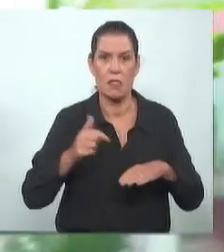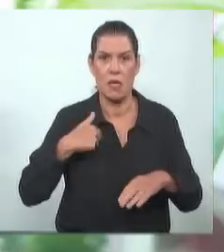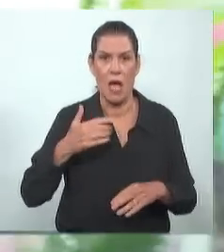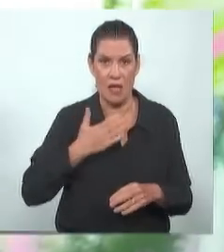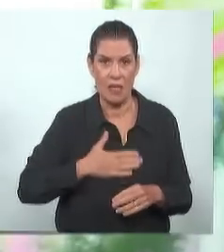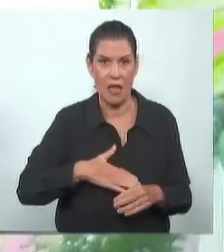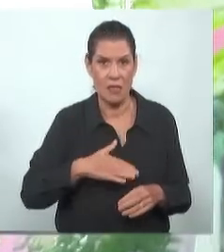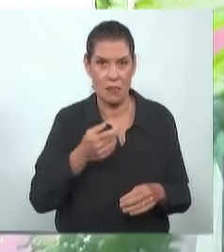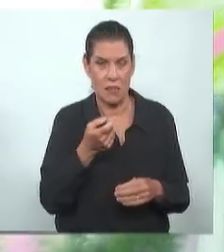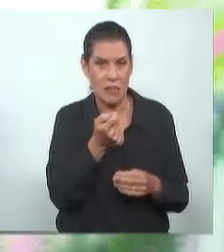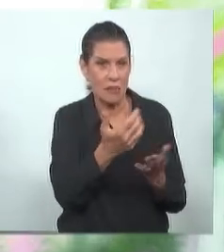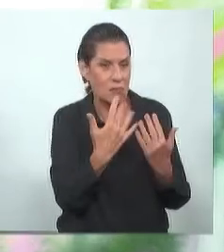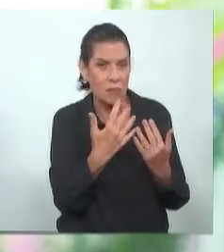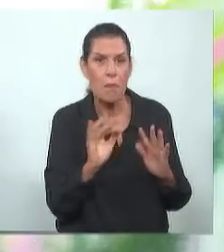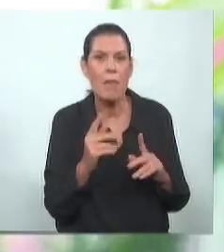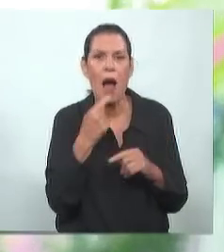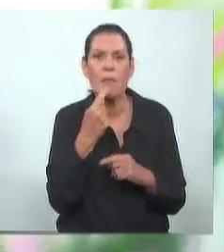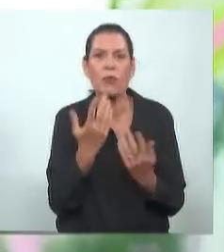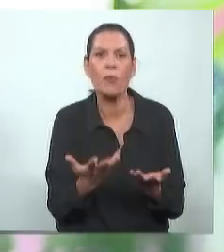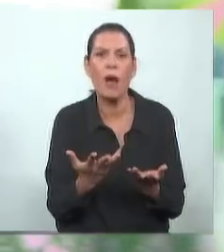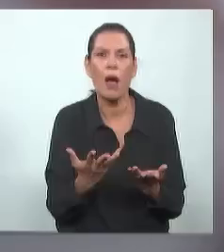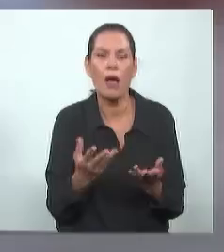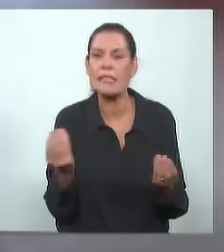על מה מדובר, מה ציוד, מה, משהו.